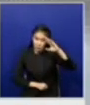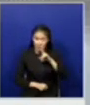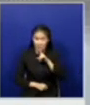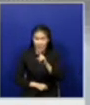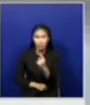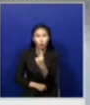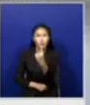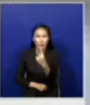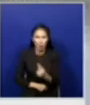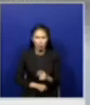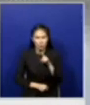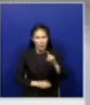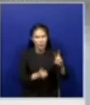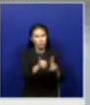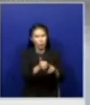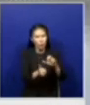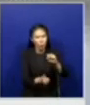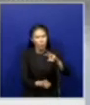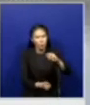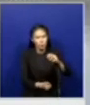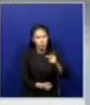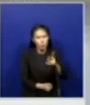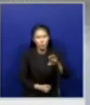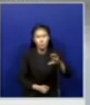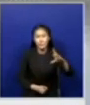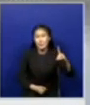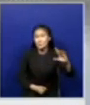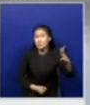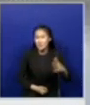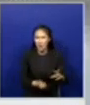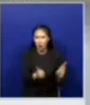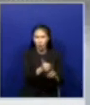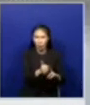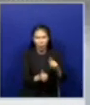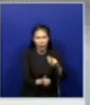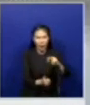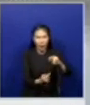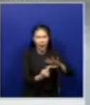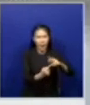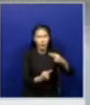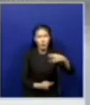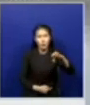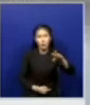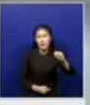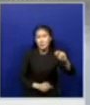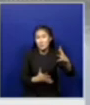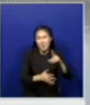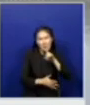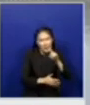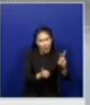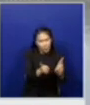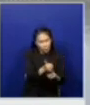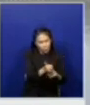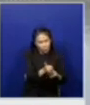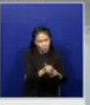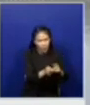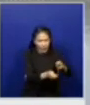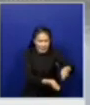ถามท่านรองสมคิดไม่ถามท่านรองอนุทินไม่ถามรัฐมนตรีเกษตรและรัฐมนตรีอุตสาหก